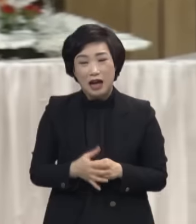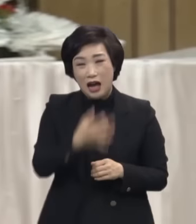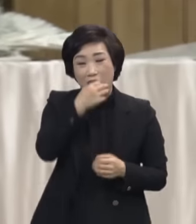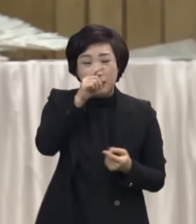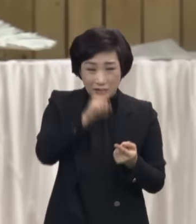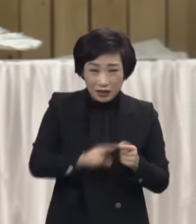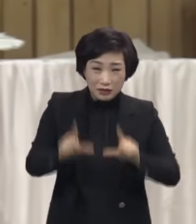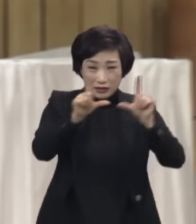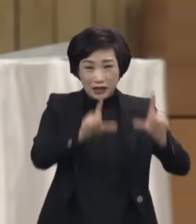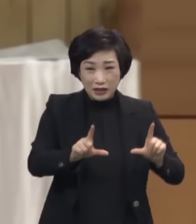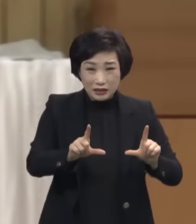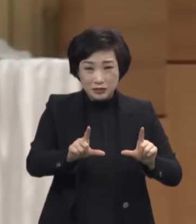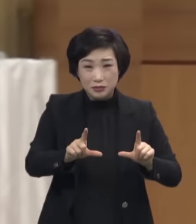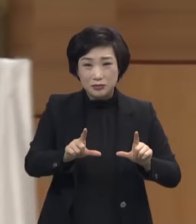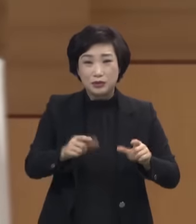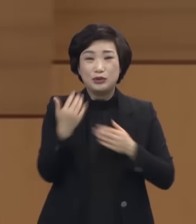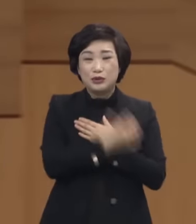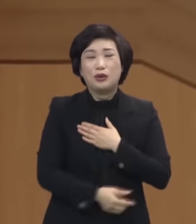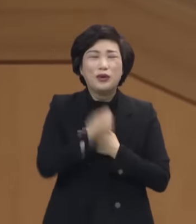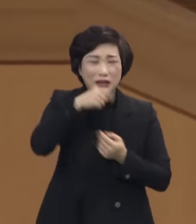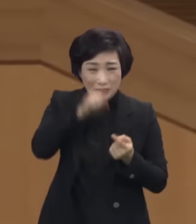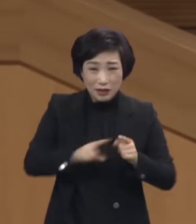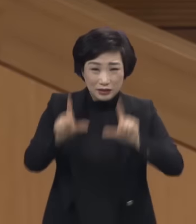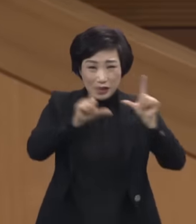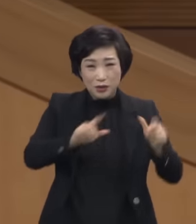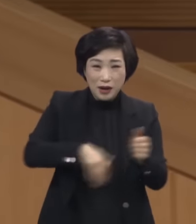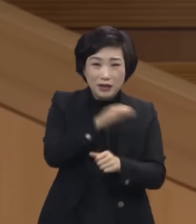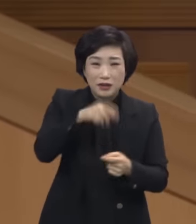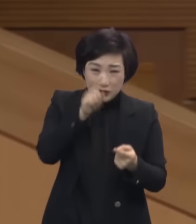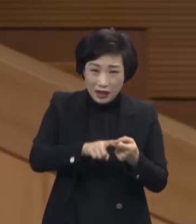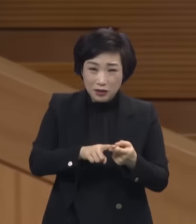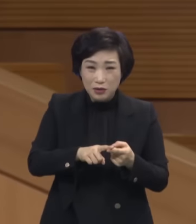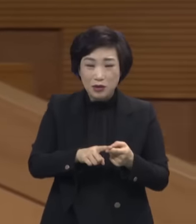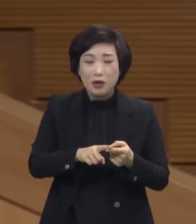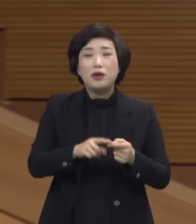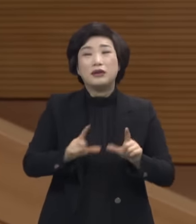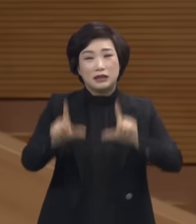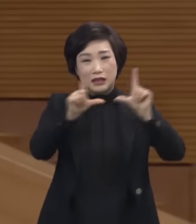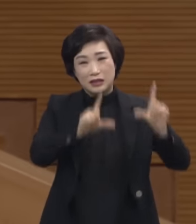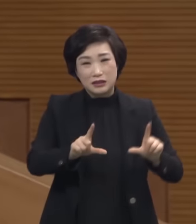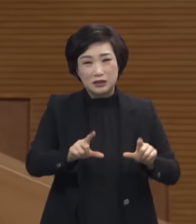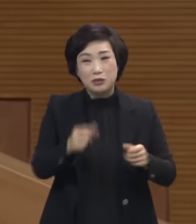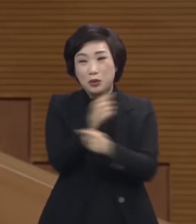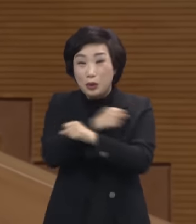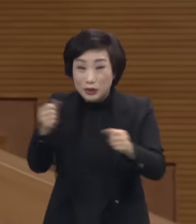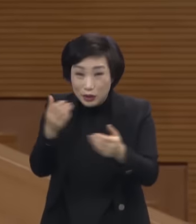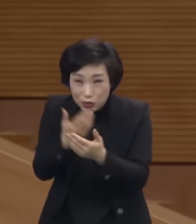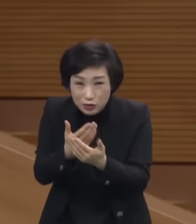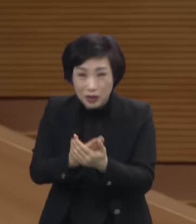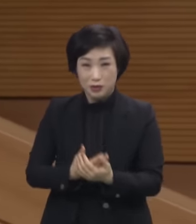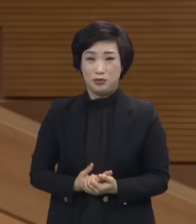정욕대로 살았음을, 육신의 요구대로, 환경대로, 현실대로 살았음을 용서해